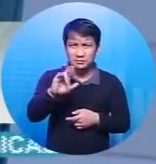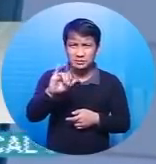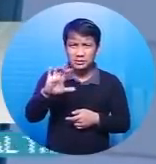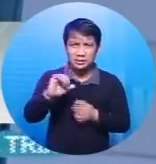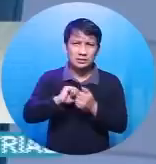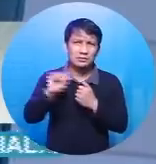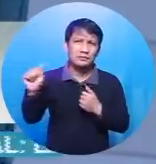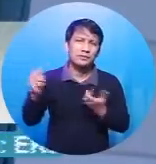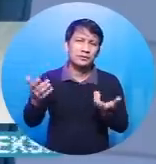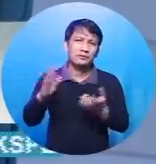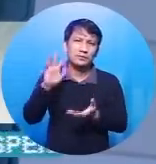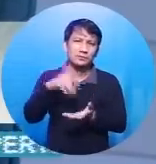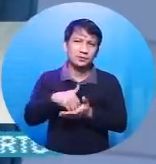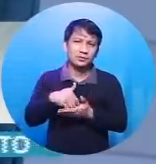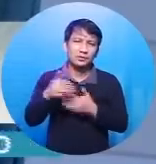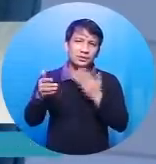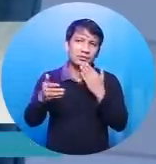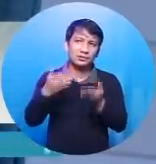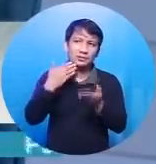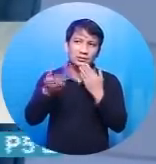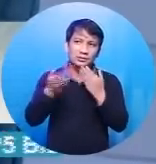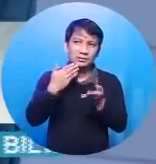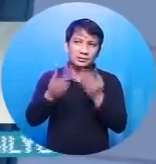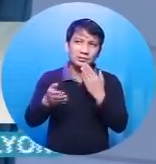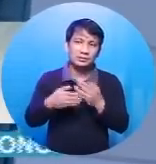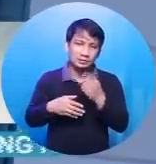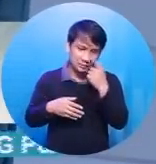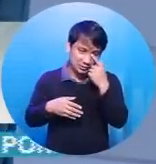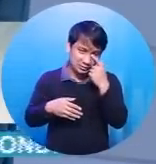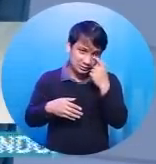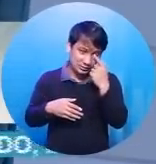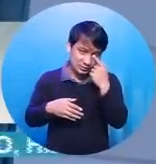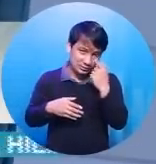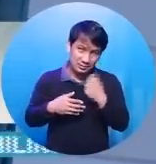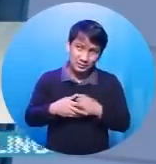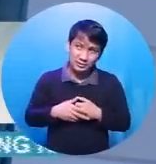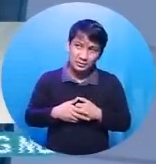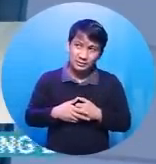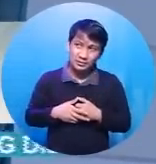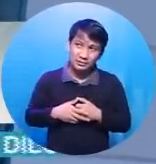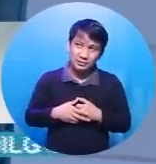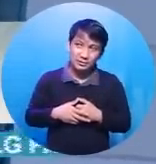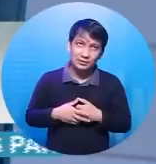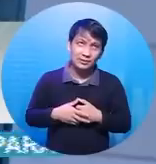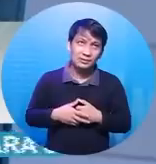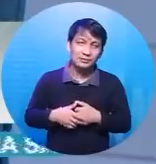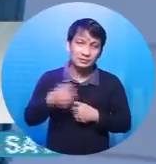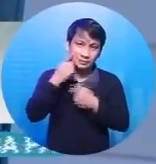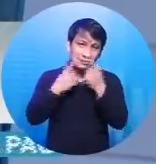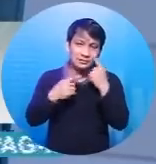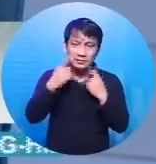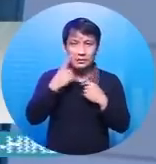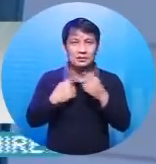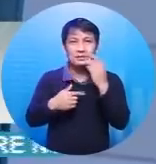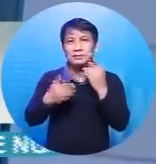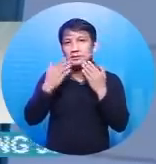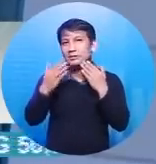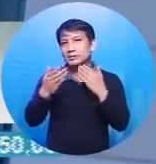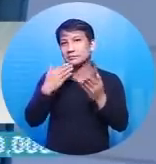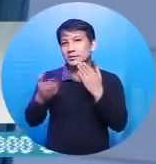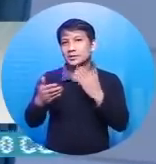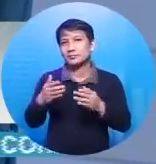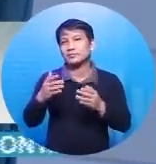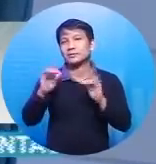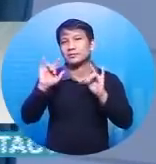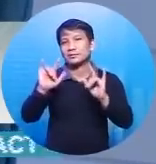ito. Thank you, ma'am. Okay. Tears of joy. Thank you, ma'am. Ingat.